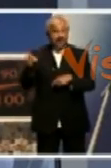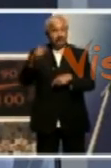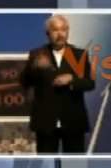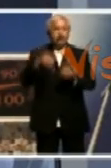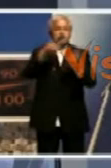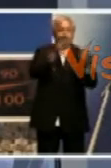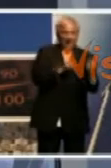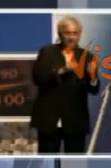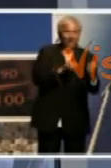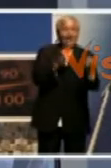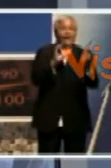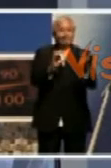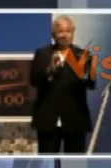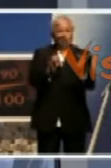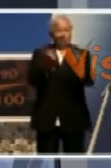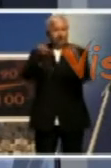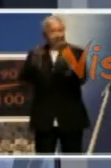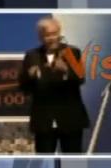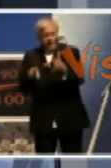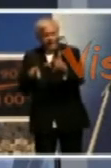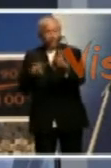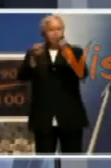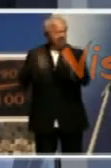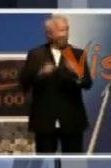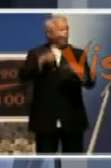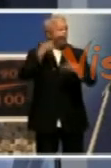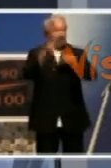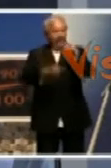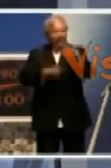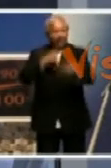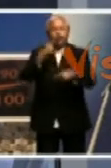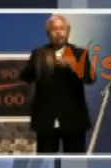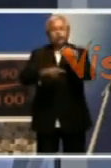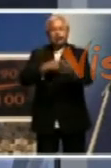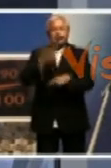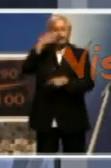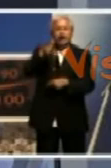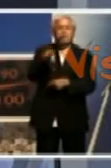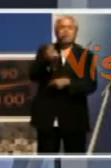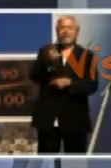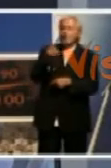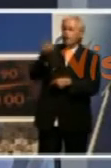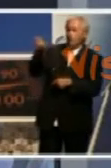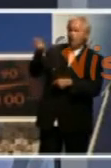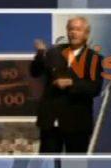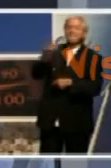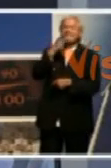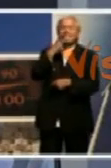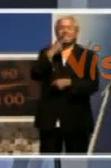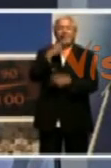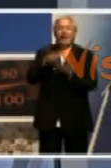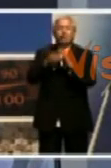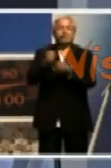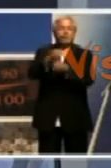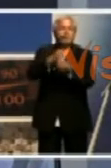Cassino, a Pomigliano d'Arco, ci sarà la possibilità di continuare, lo sa molto bene ovviamente Piero e con lui tutti gli amici piemontesi, da Grugliasco